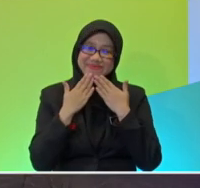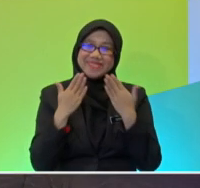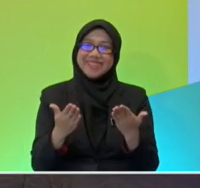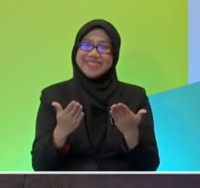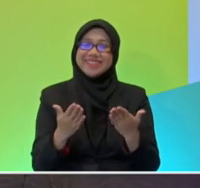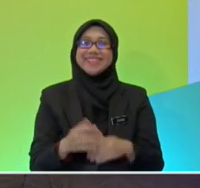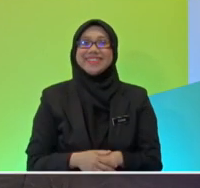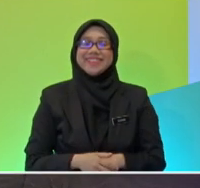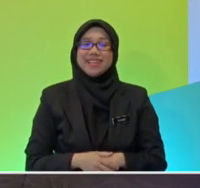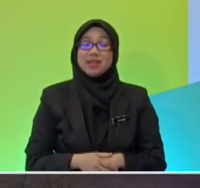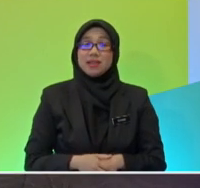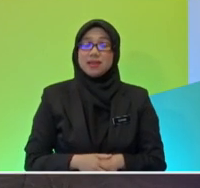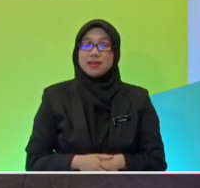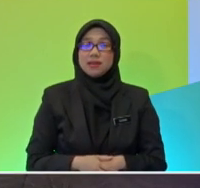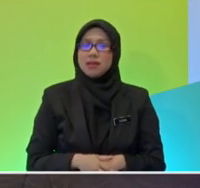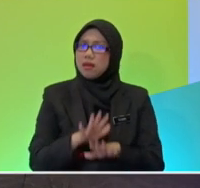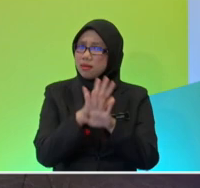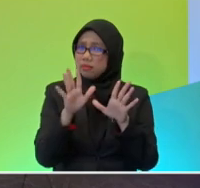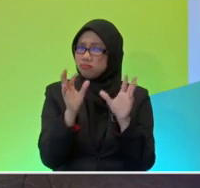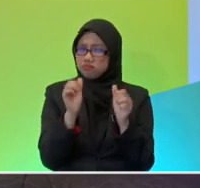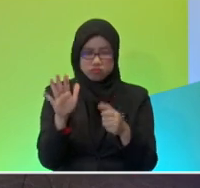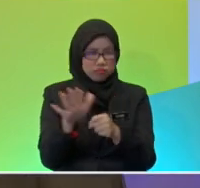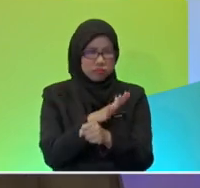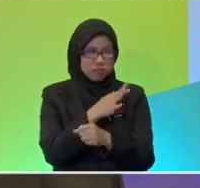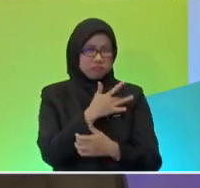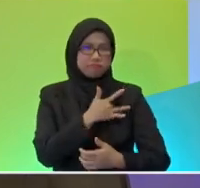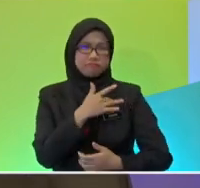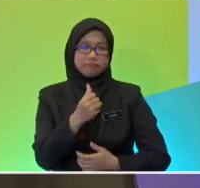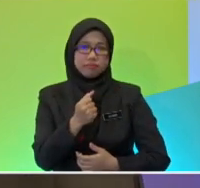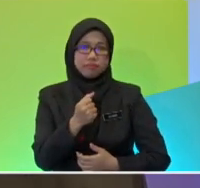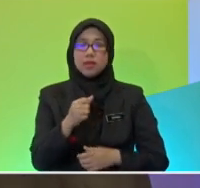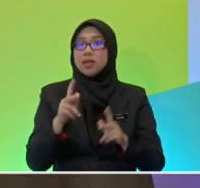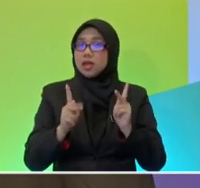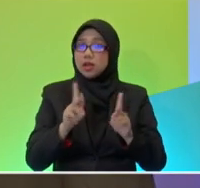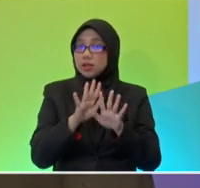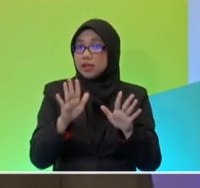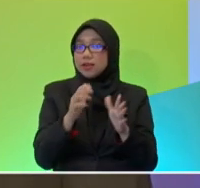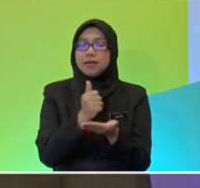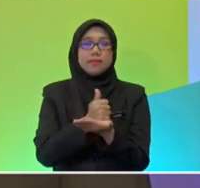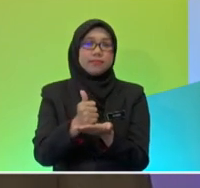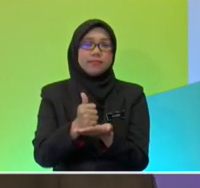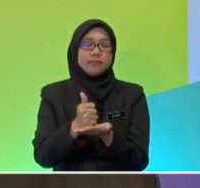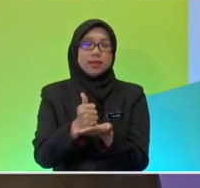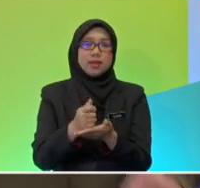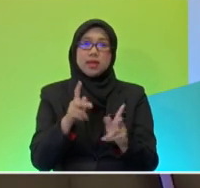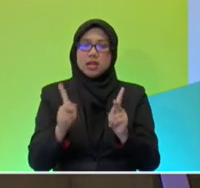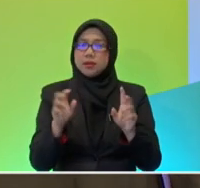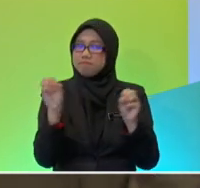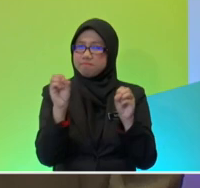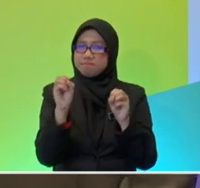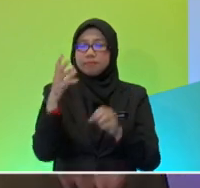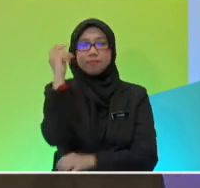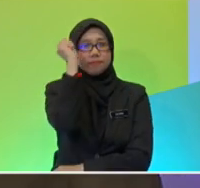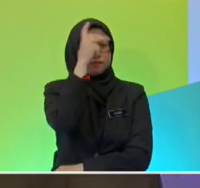tidak sempurna iman seseorang sekiranya tidak beramanah jadi bila ada sifat tidak amanah di dalam diri